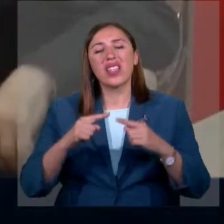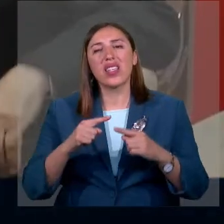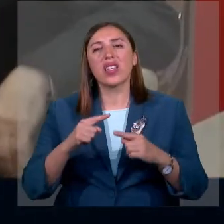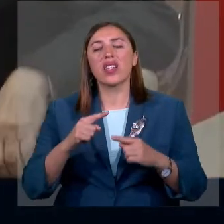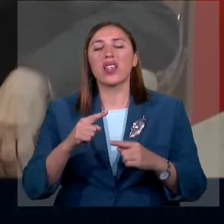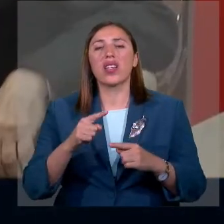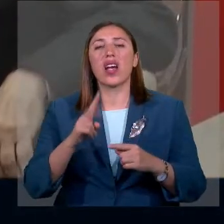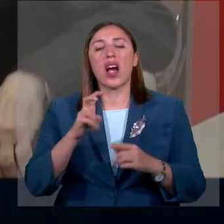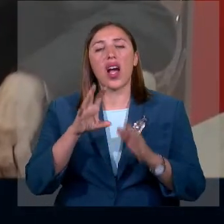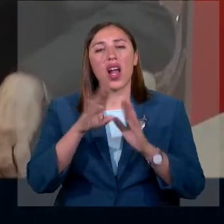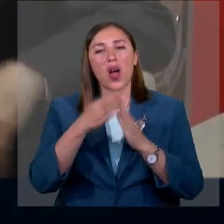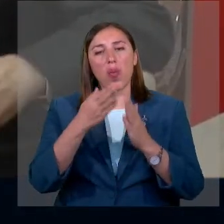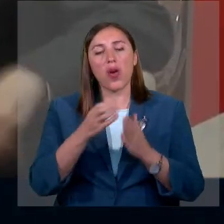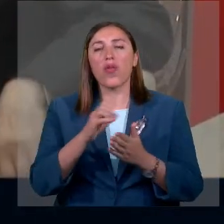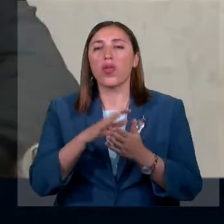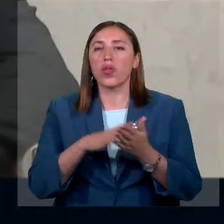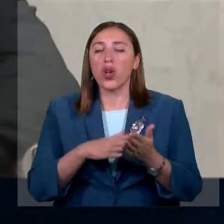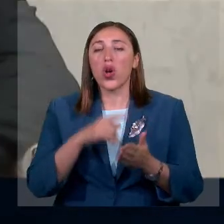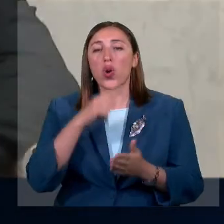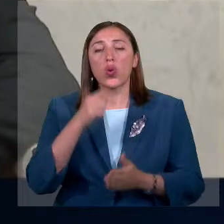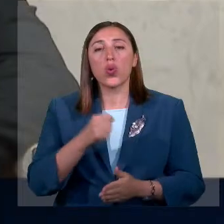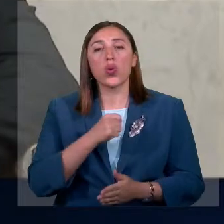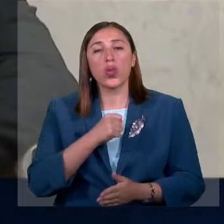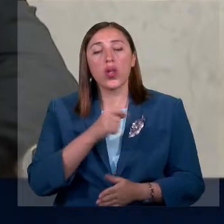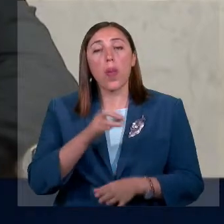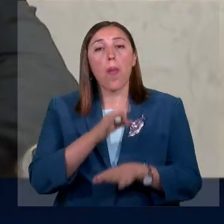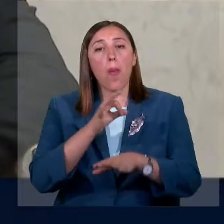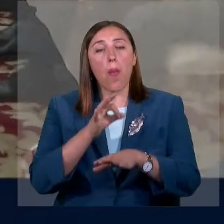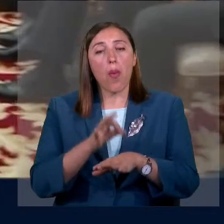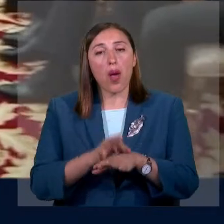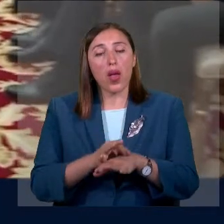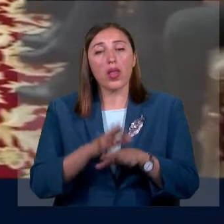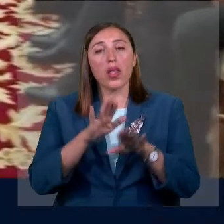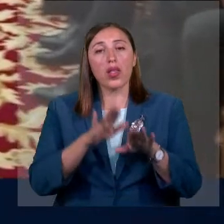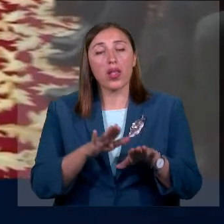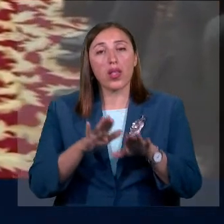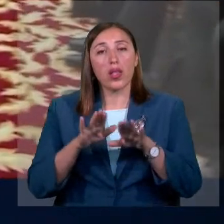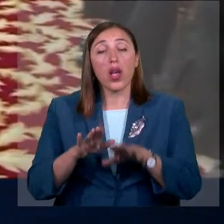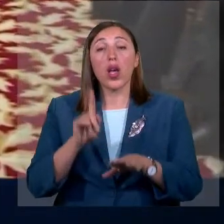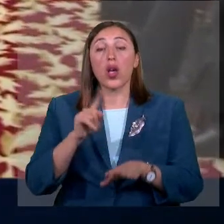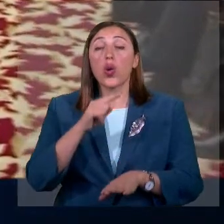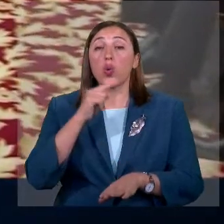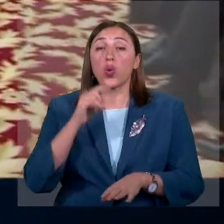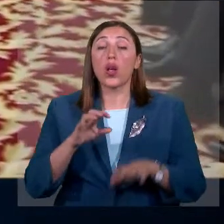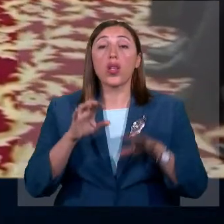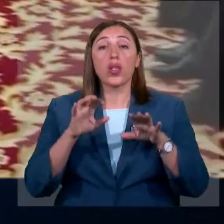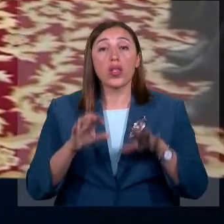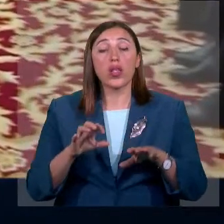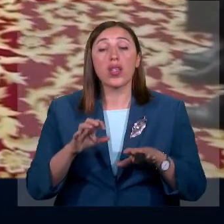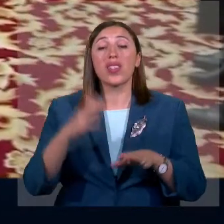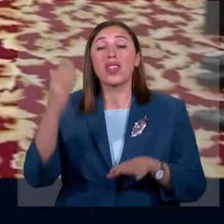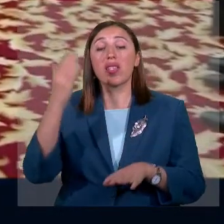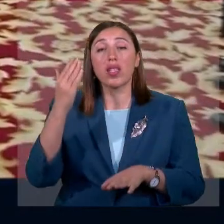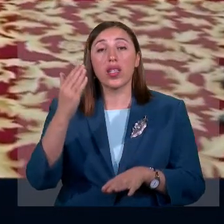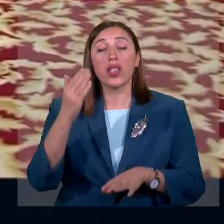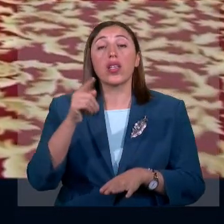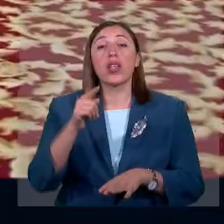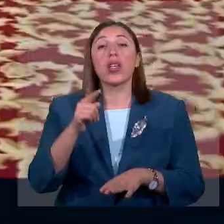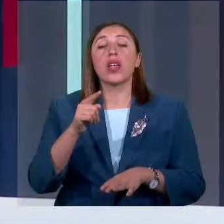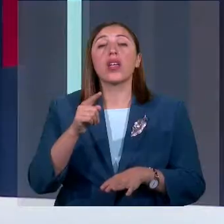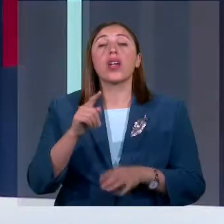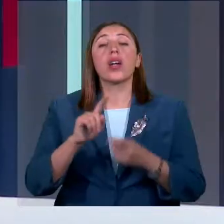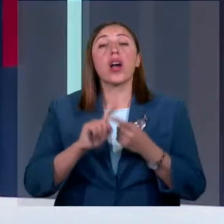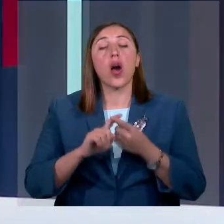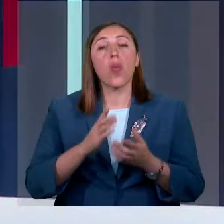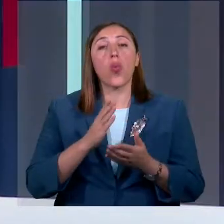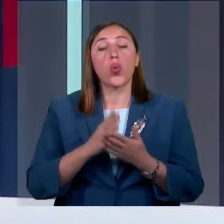աճը Լեռնային Ղարաբաղում, ռուս խաղաղապահների պատասխանատվության գոտում։ Իսկ Ռուսաստանի նախագահի բացման խոսքը հիմնականում նվիրված